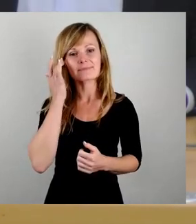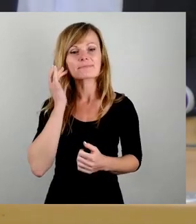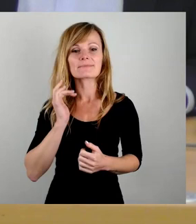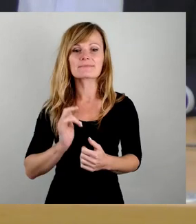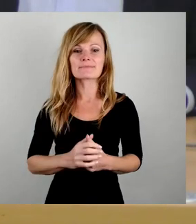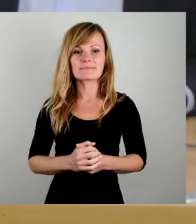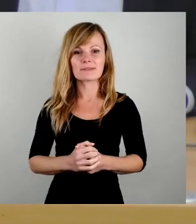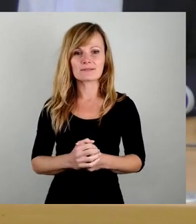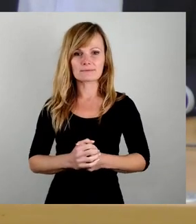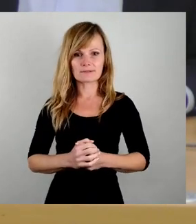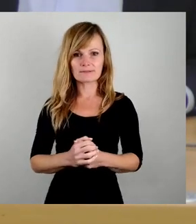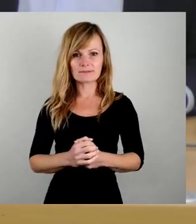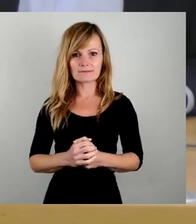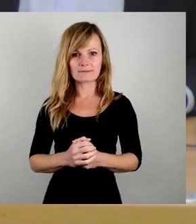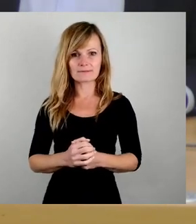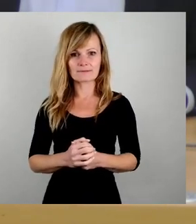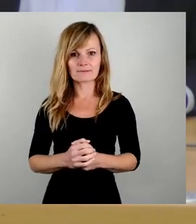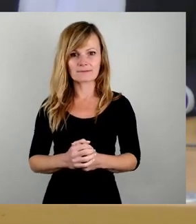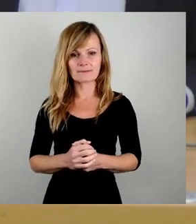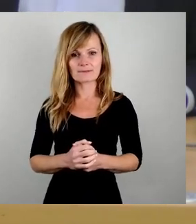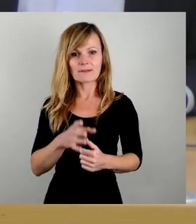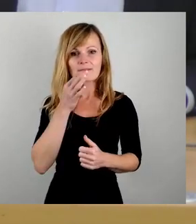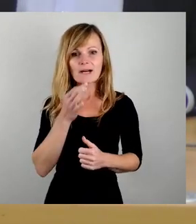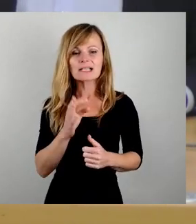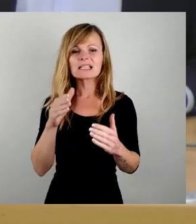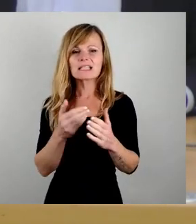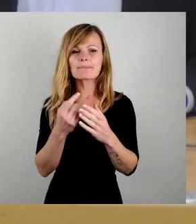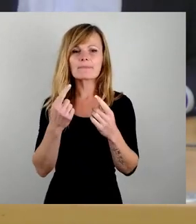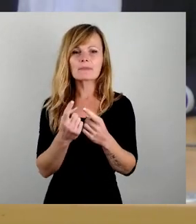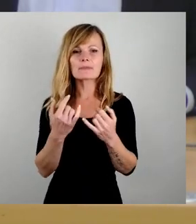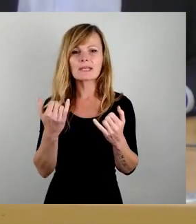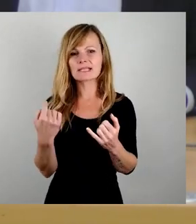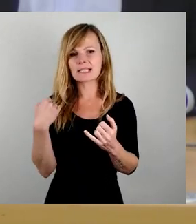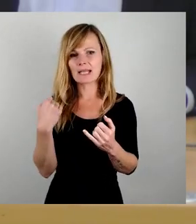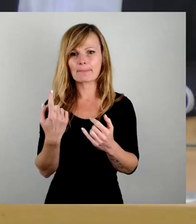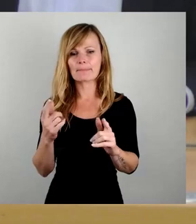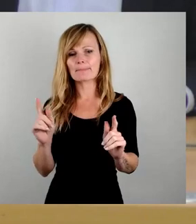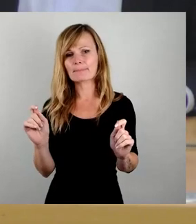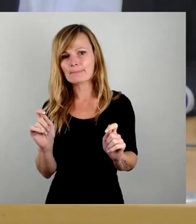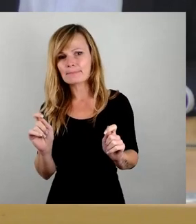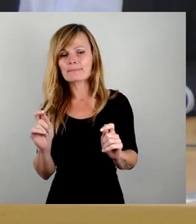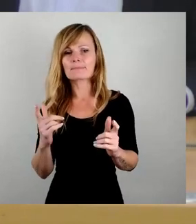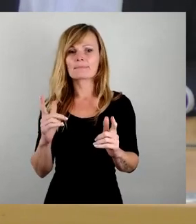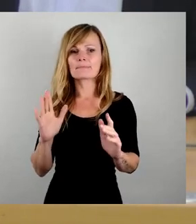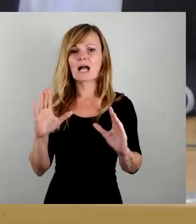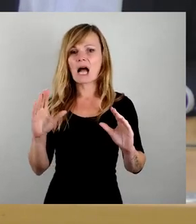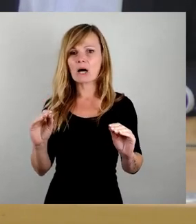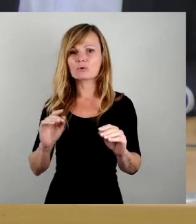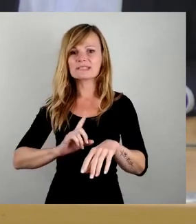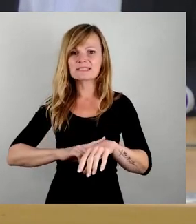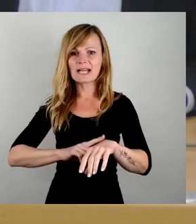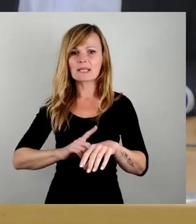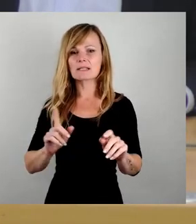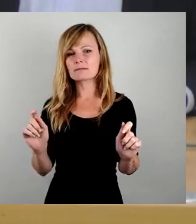Und jetzt die Frage, gibt es aus den Auszeiten noch weitere Anträge, die herauskommen? Frau